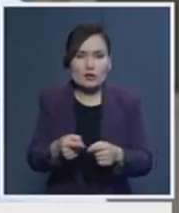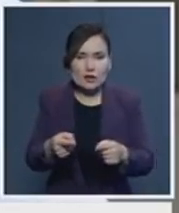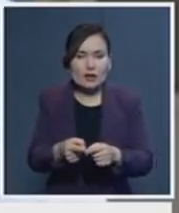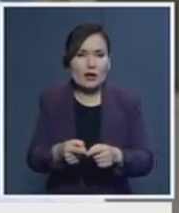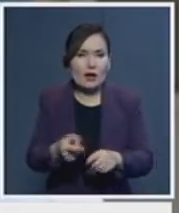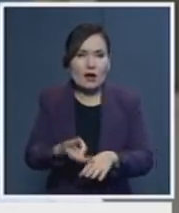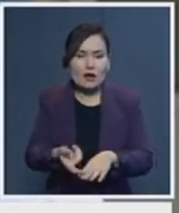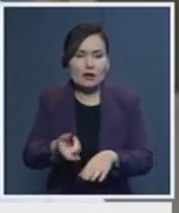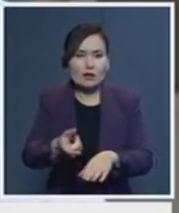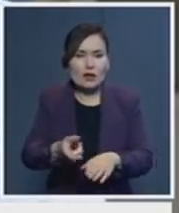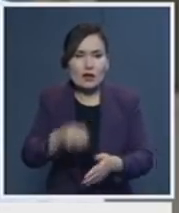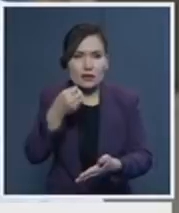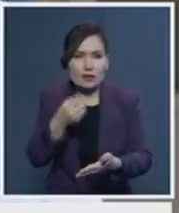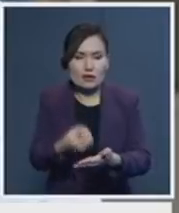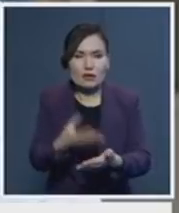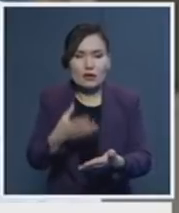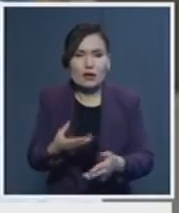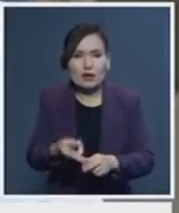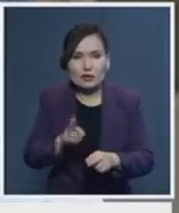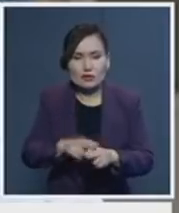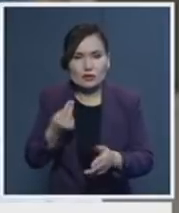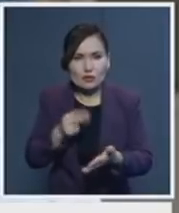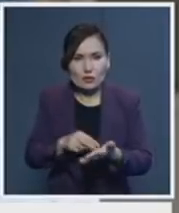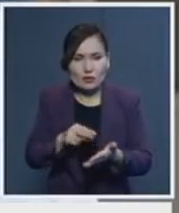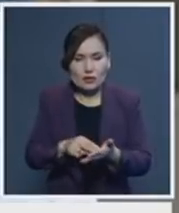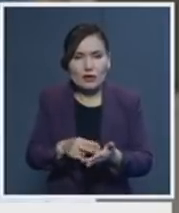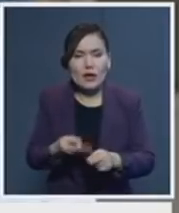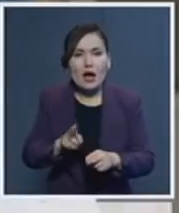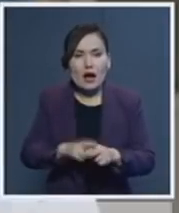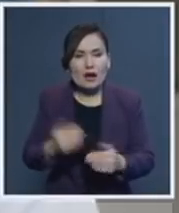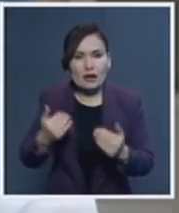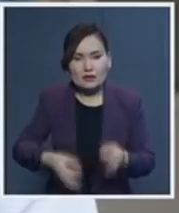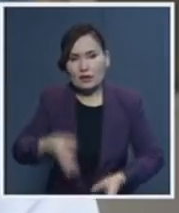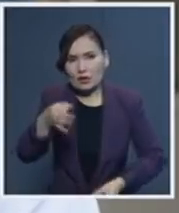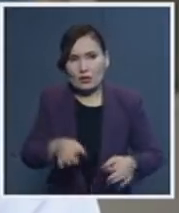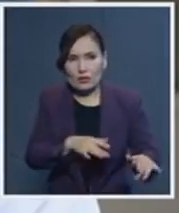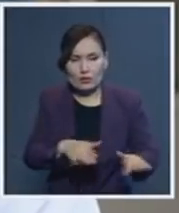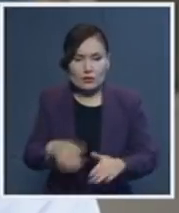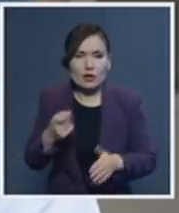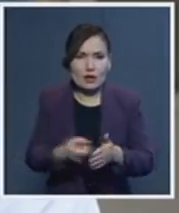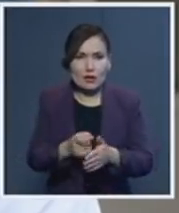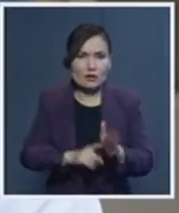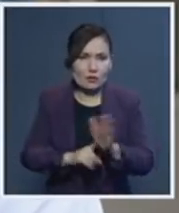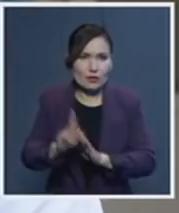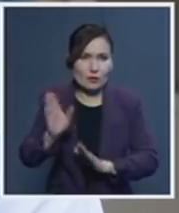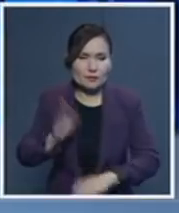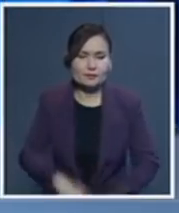болуы және бұл ретте үстем немесе монополиялық жағдайды теріс пайдалану фактілері